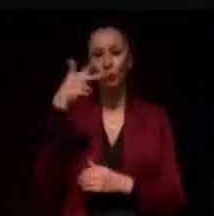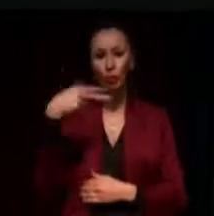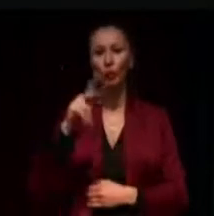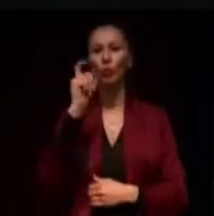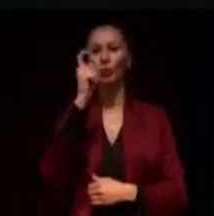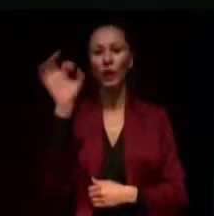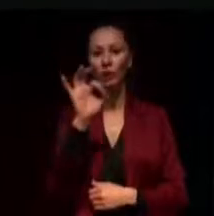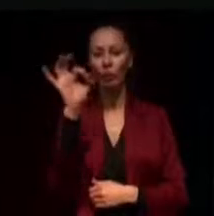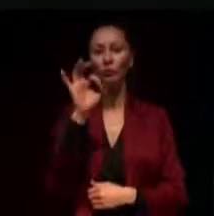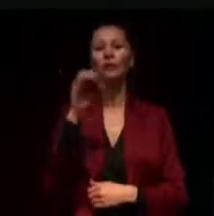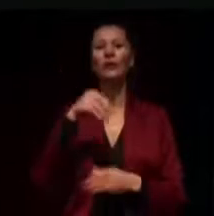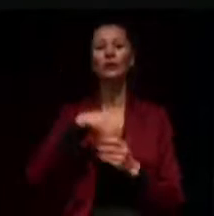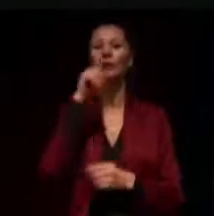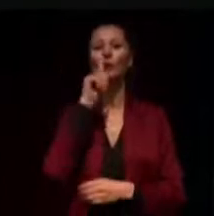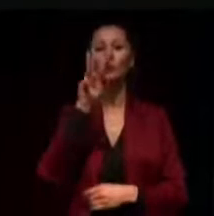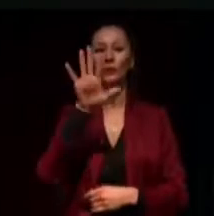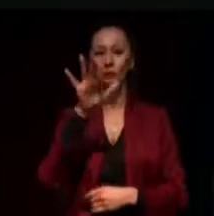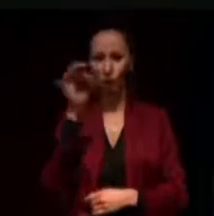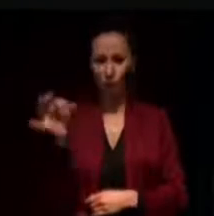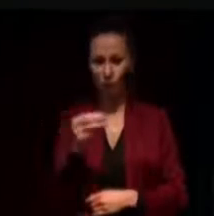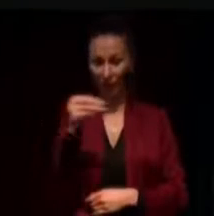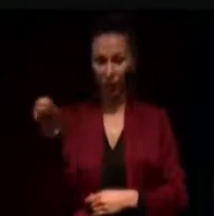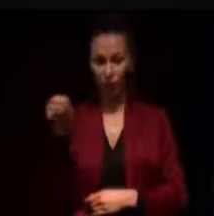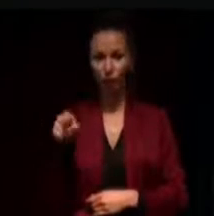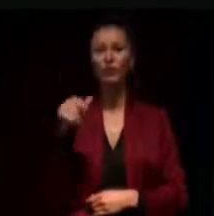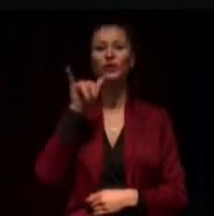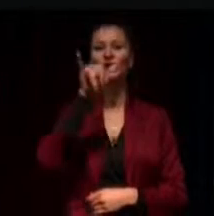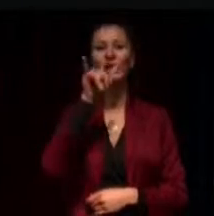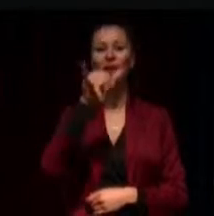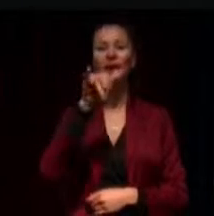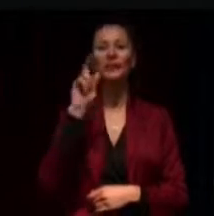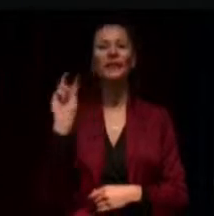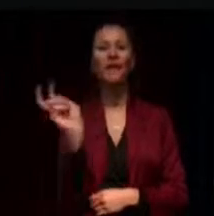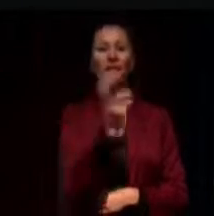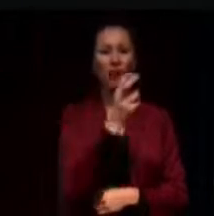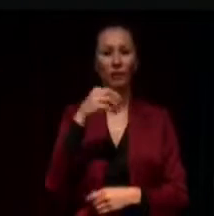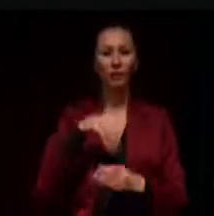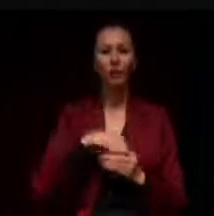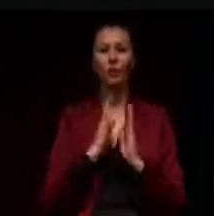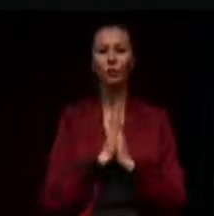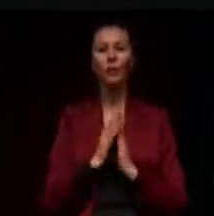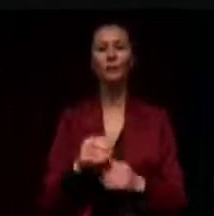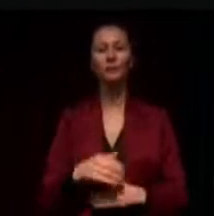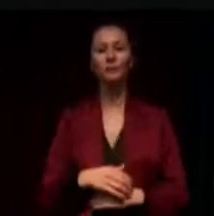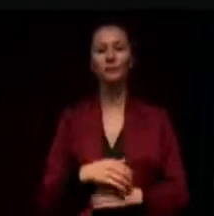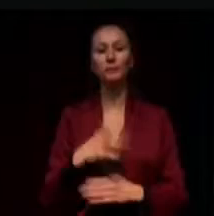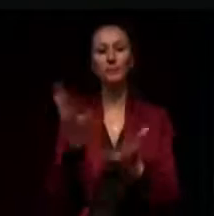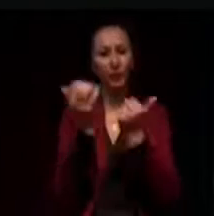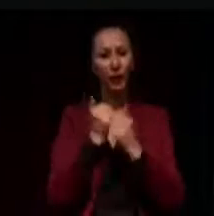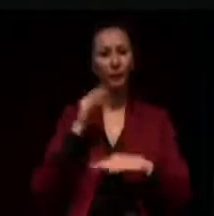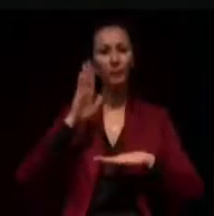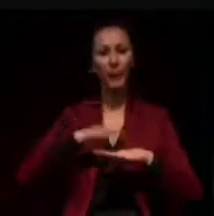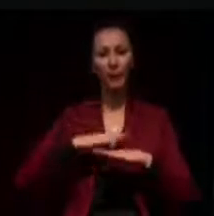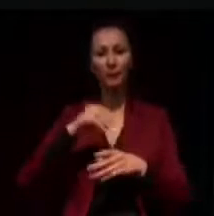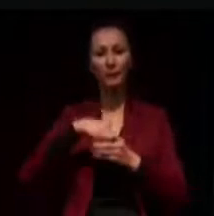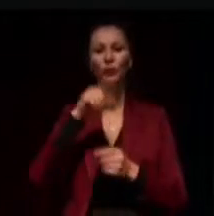Eylül Tenastepe 135.000.000, Çiğli tramvay özür dilerim, alımı ve